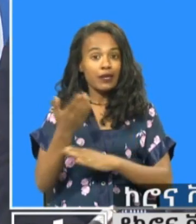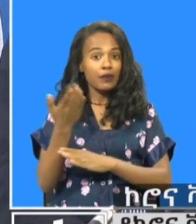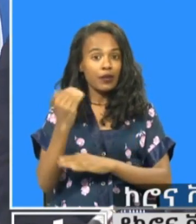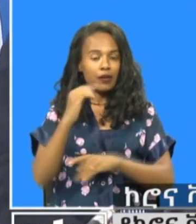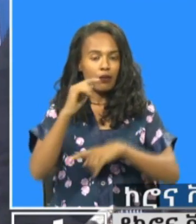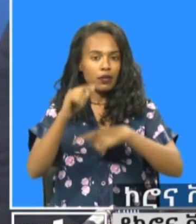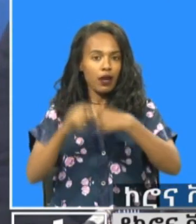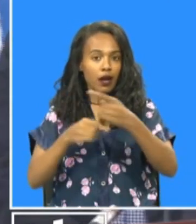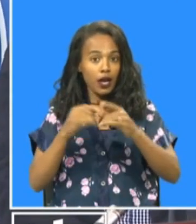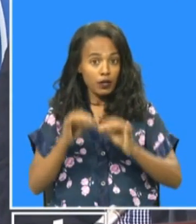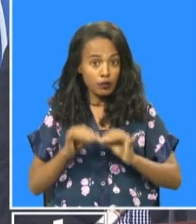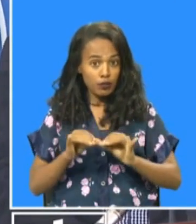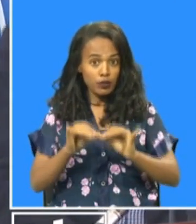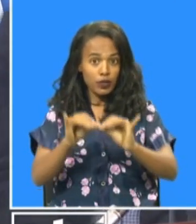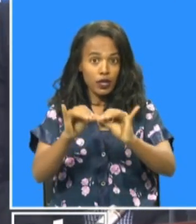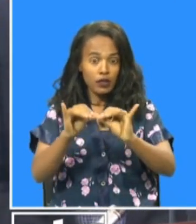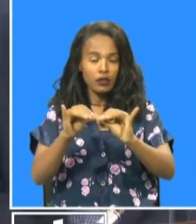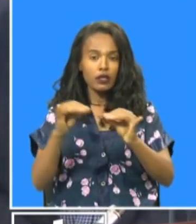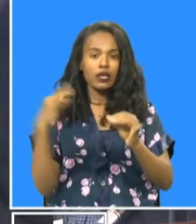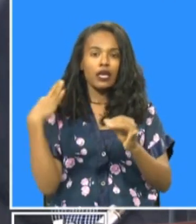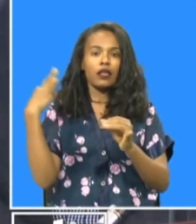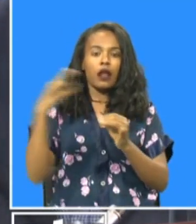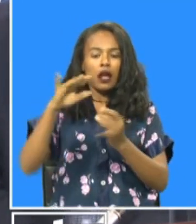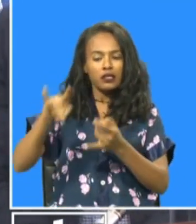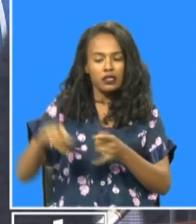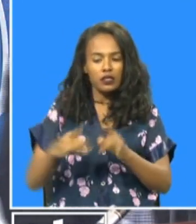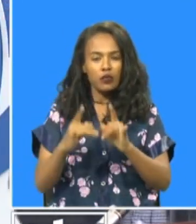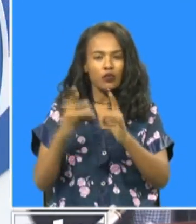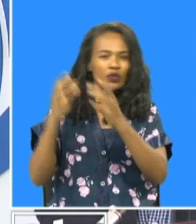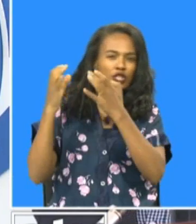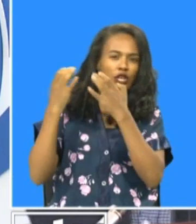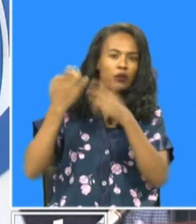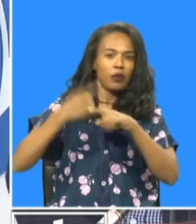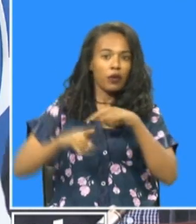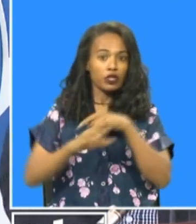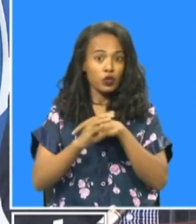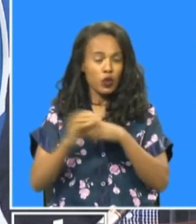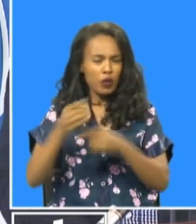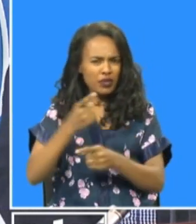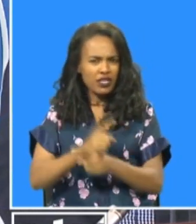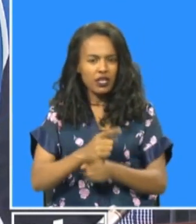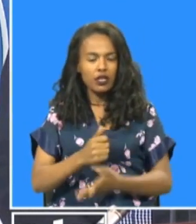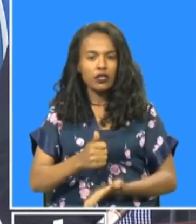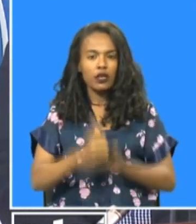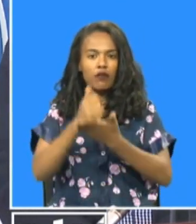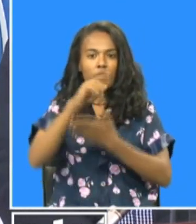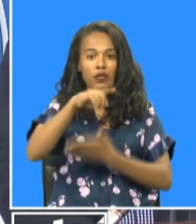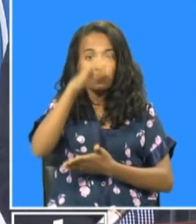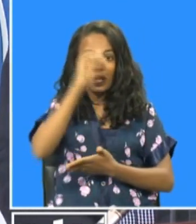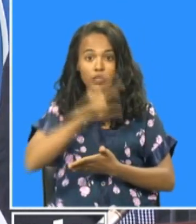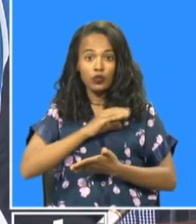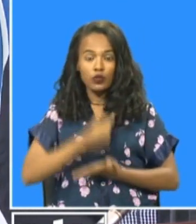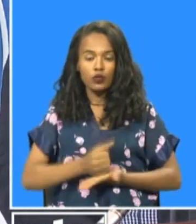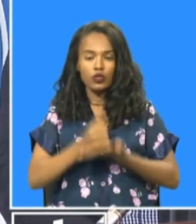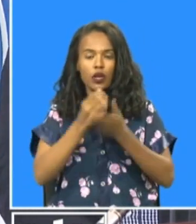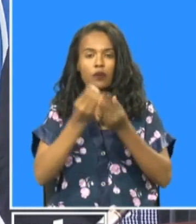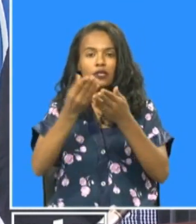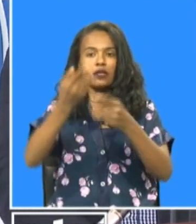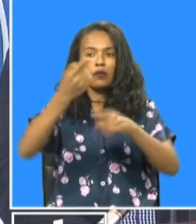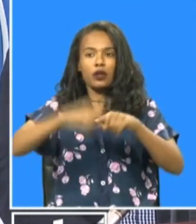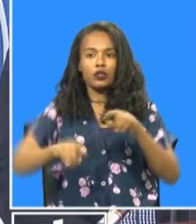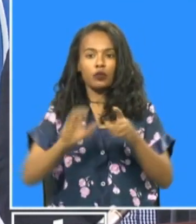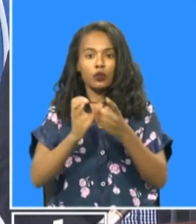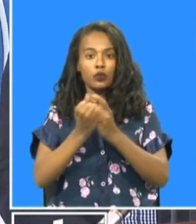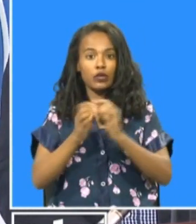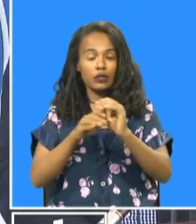በነበርንበት አካሄድ ብንቀጥል የጤና ሲስተሙም መሸከም የማይችለውና በትክክል ድጋፍ የሚያስፈልጋቸው ሰዎች ደግሞ ድጋፍ መስጠት የማንችልበት ሁኔታ